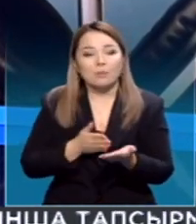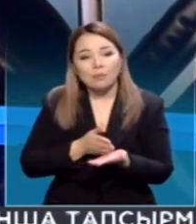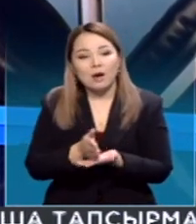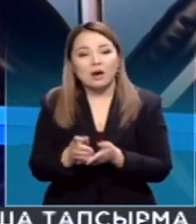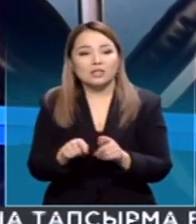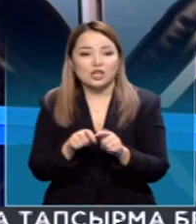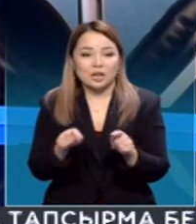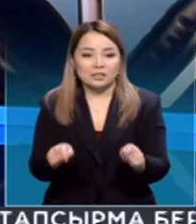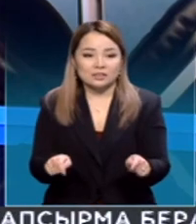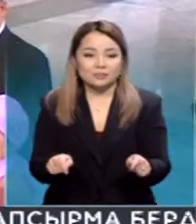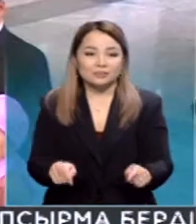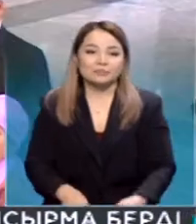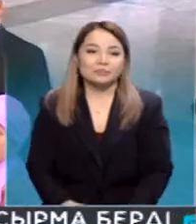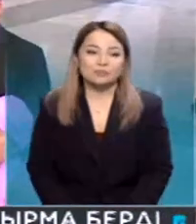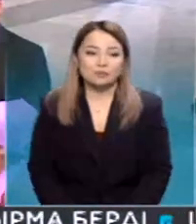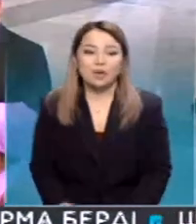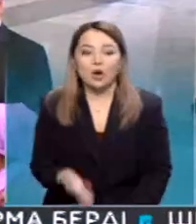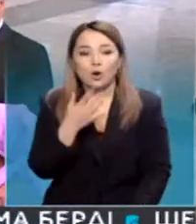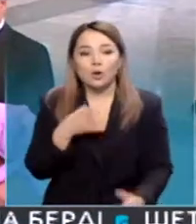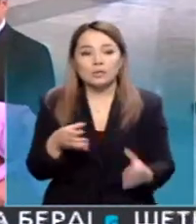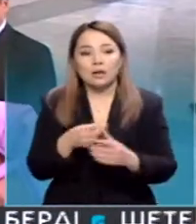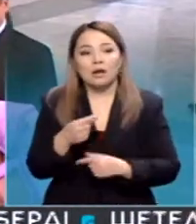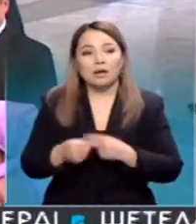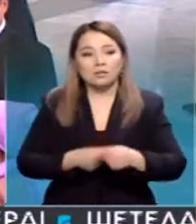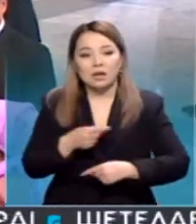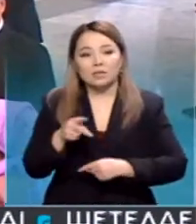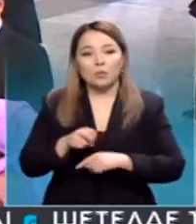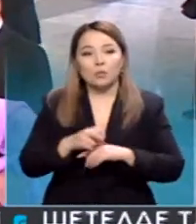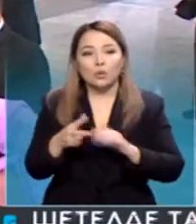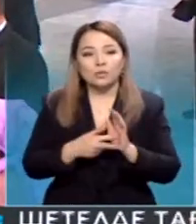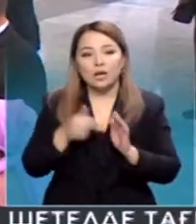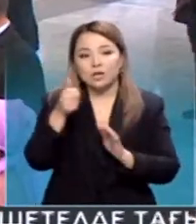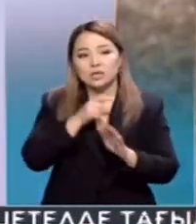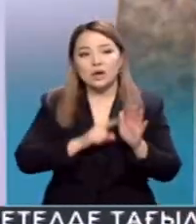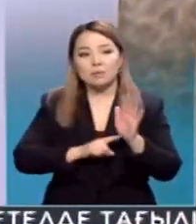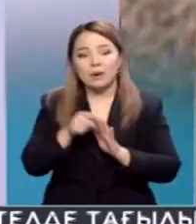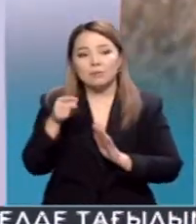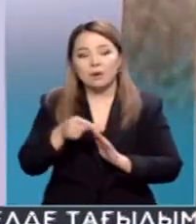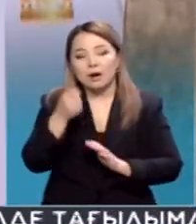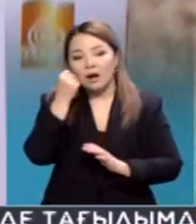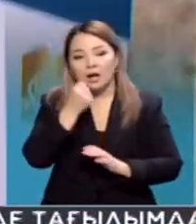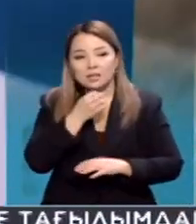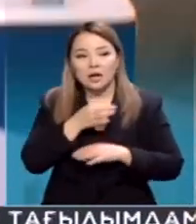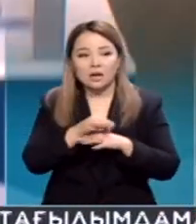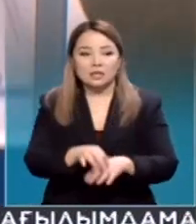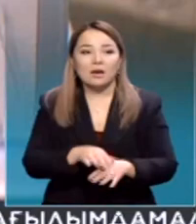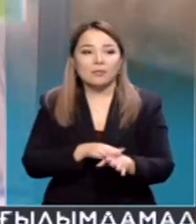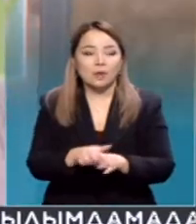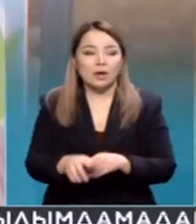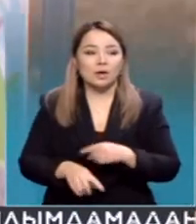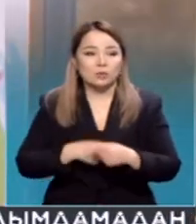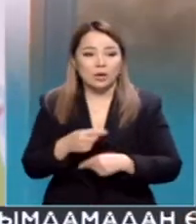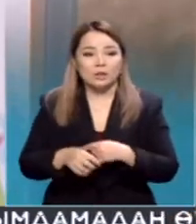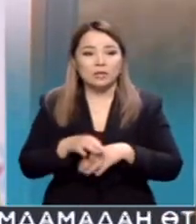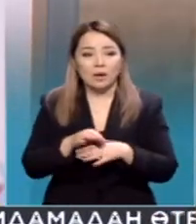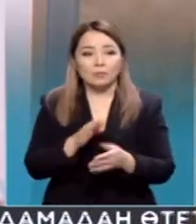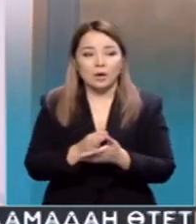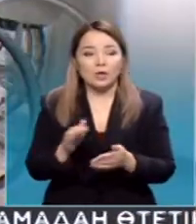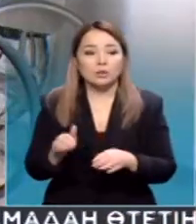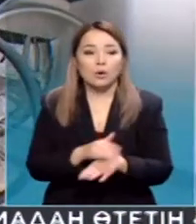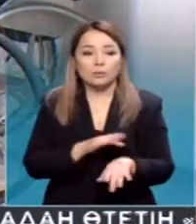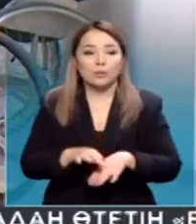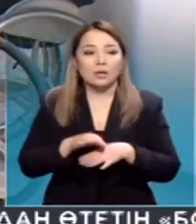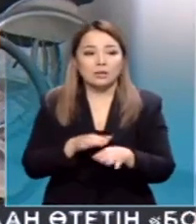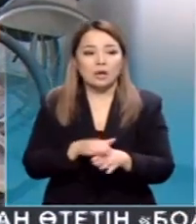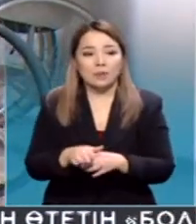шығады. Ұлтымыздың үнжариясы 2018 жылдан бастап «Мың алғыс» радио марафонын өткізіп келеді. Осы аралықта игі жоба